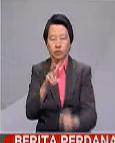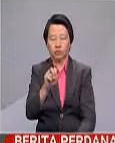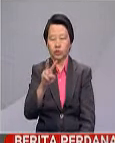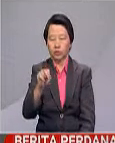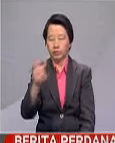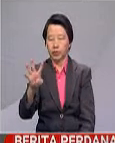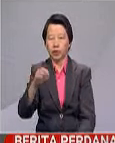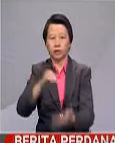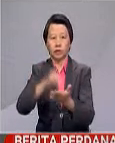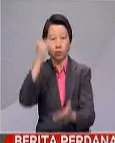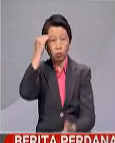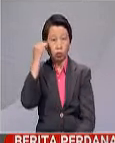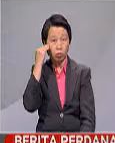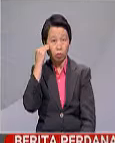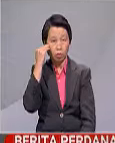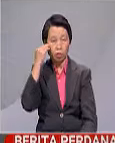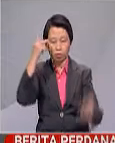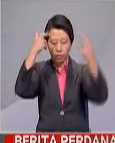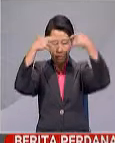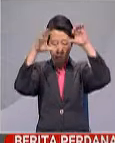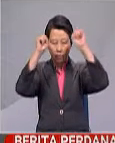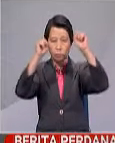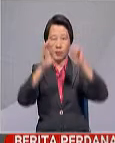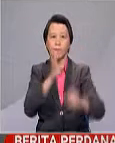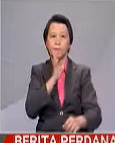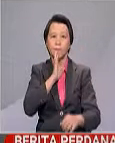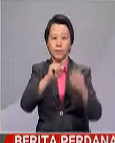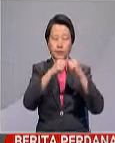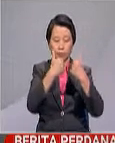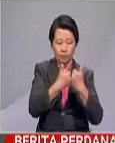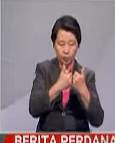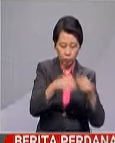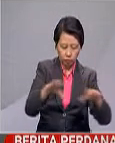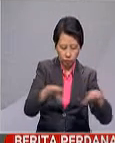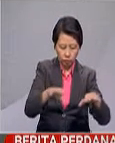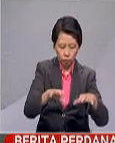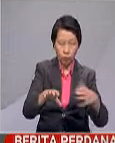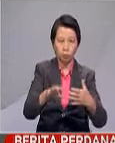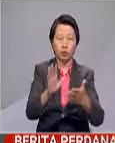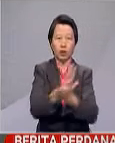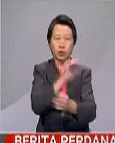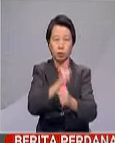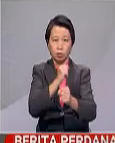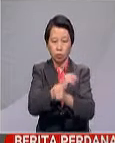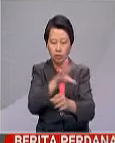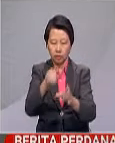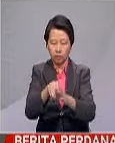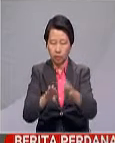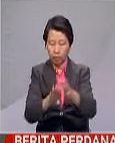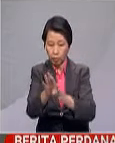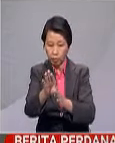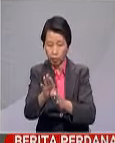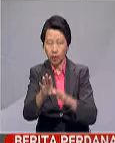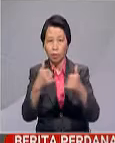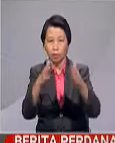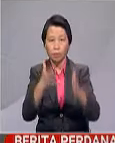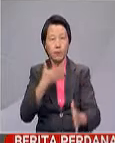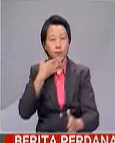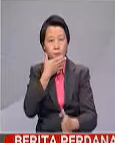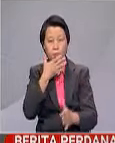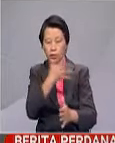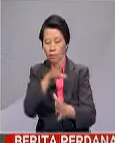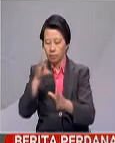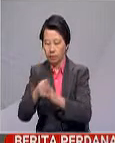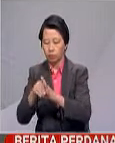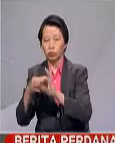Korea Selatan. Jelas Presidennya Fazil Johan, persatuan telah merangka blueprint meliputi pembangunan atlet muda termasuk kerjasama